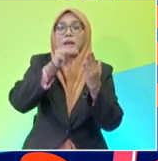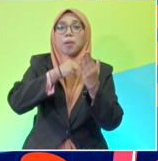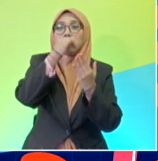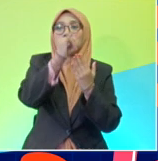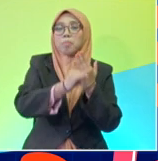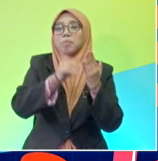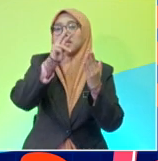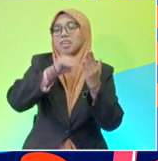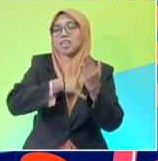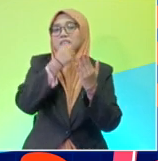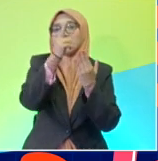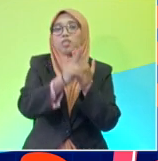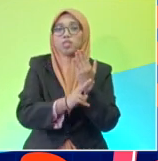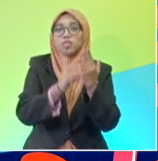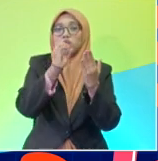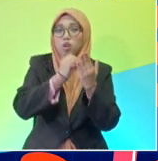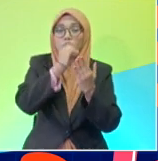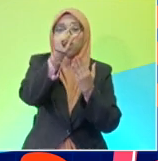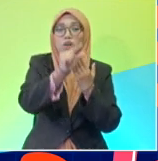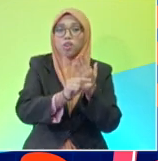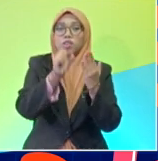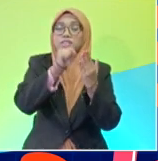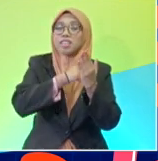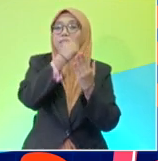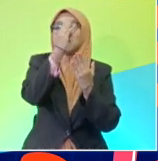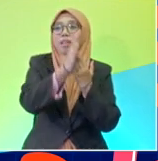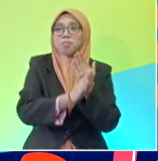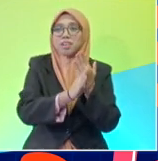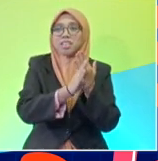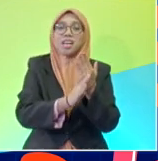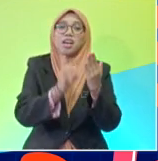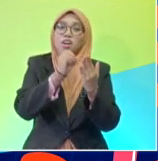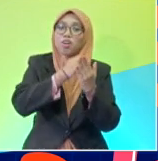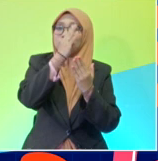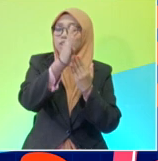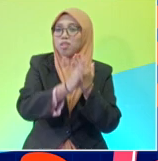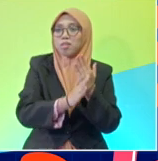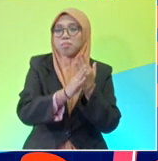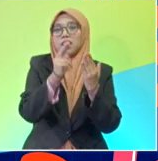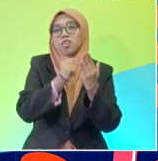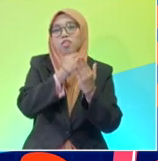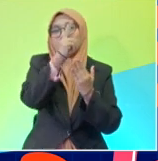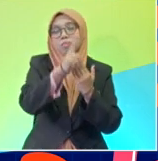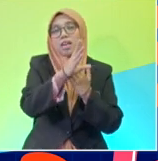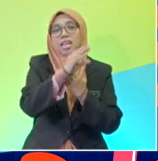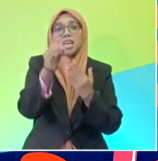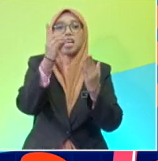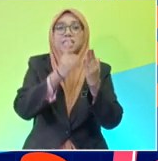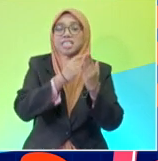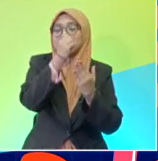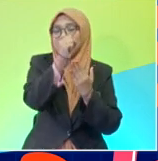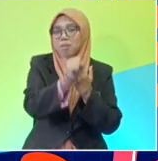June, July, August, September, October, November, dan December.